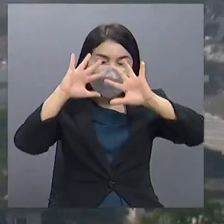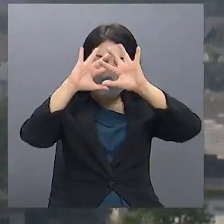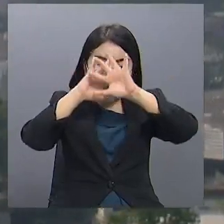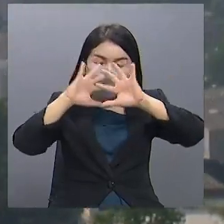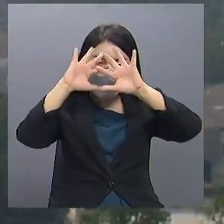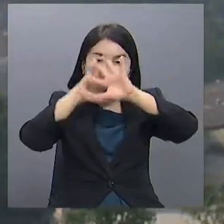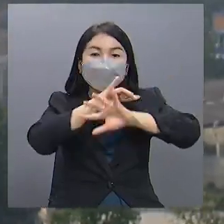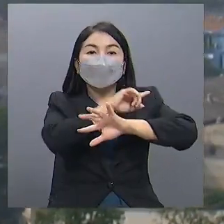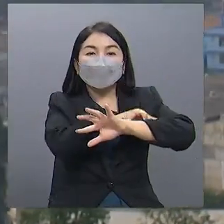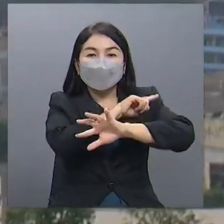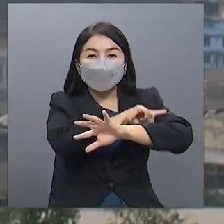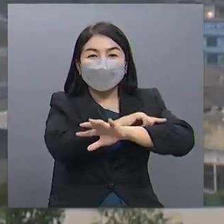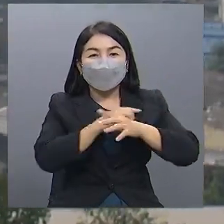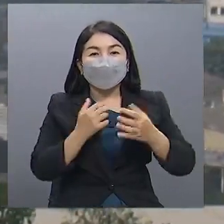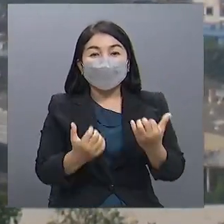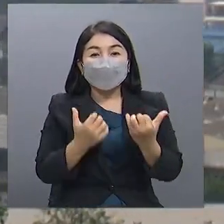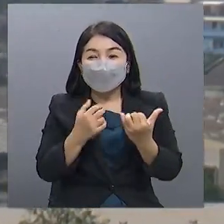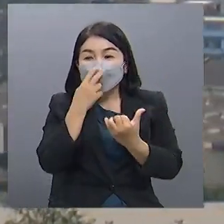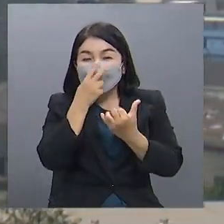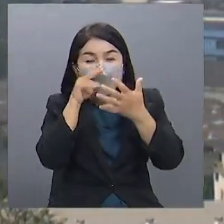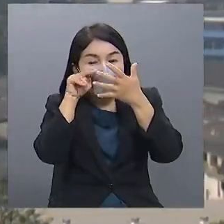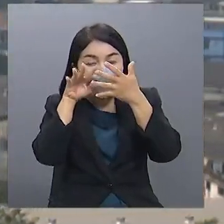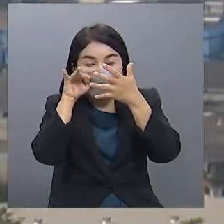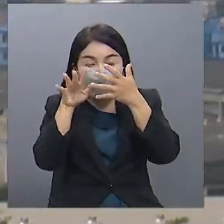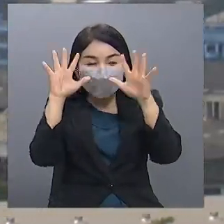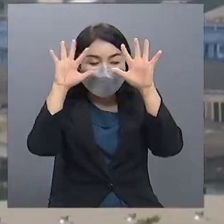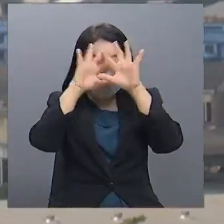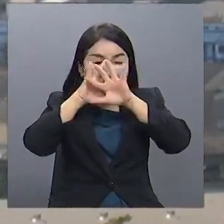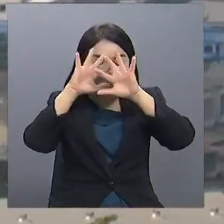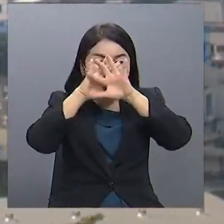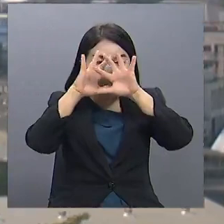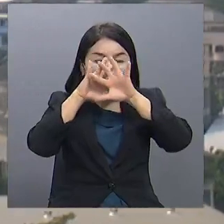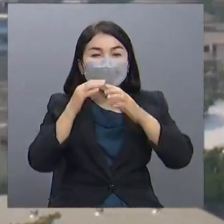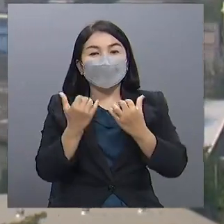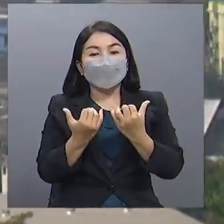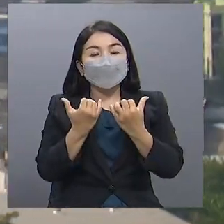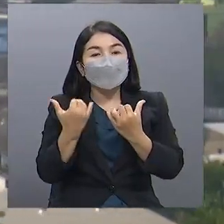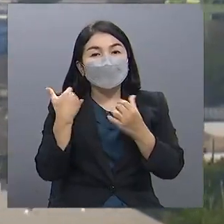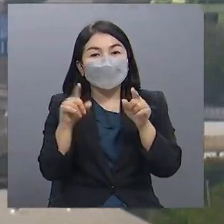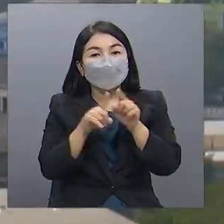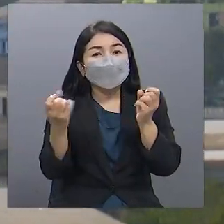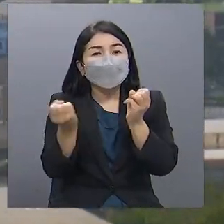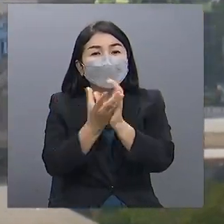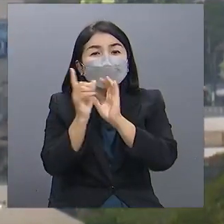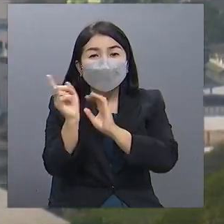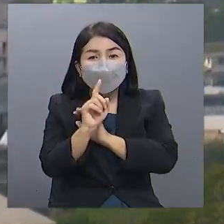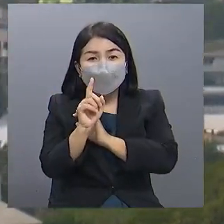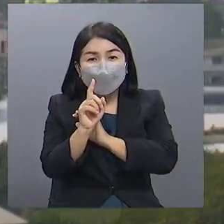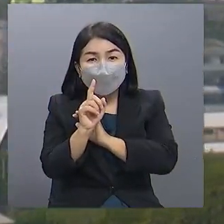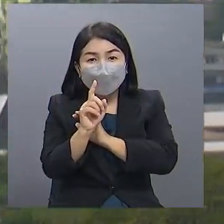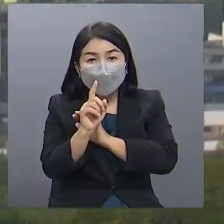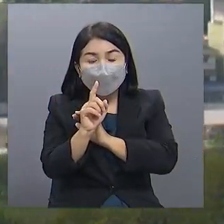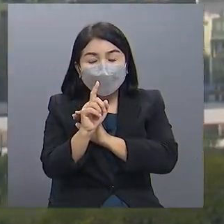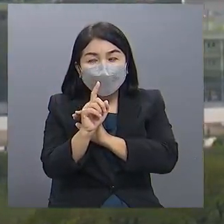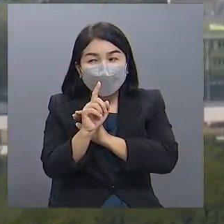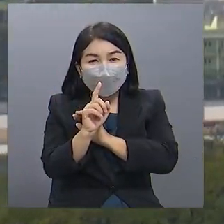วิสัยนั้นดูแล้วไม่ค่อยจะได้ไกลสักเท่าไหร่นะคะอันนี้ก็จะเป็นหนึ่งในผลกระทบที่เกิดจากการสะสม